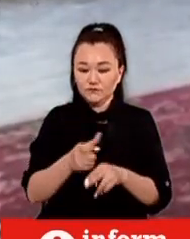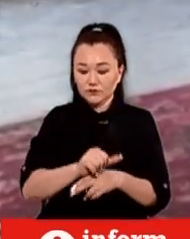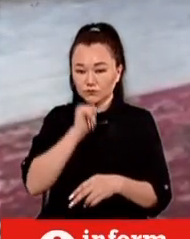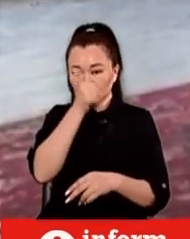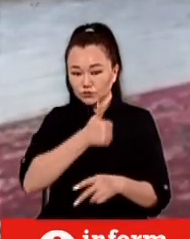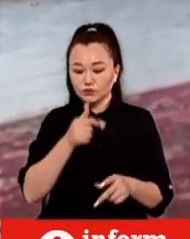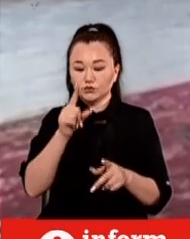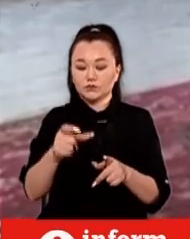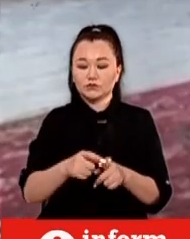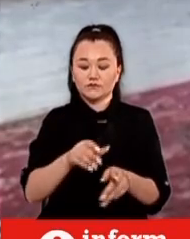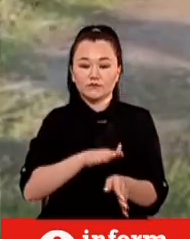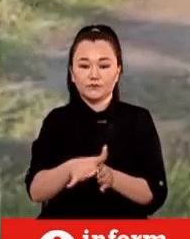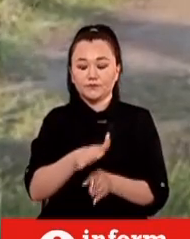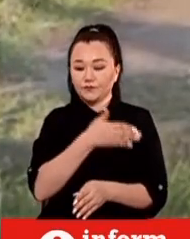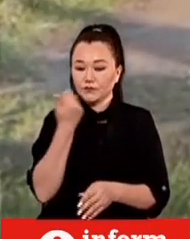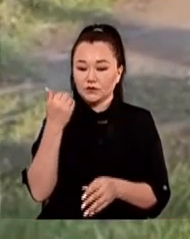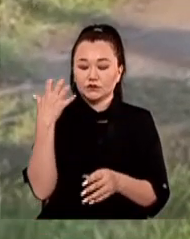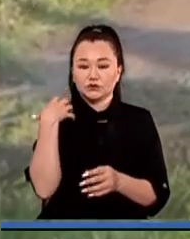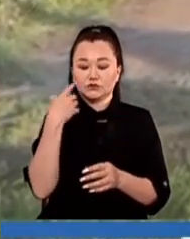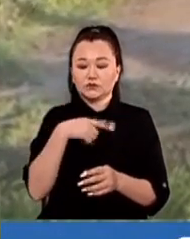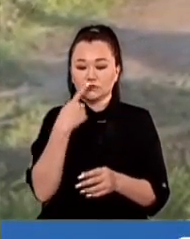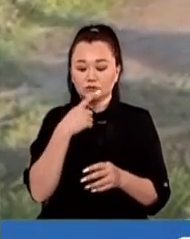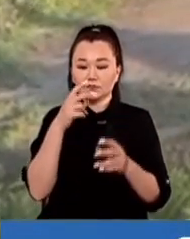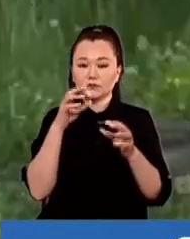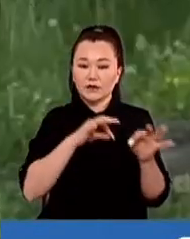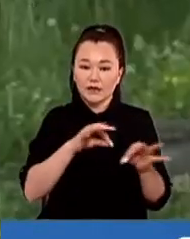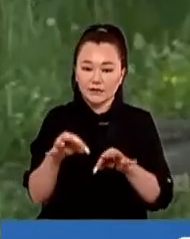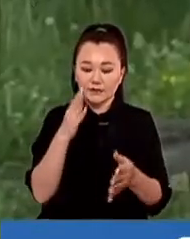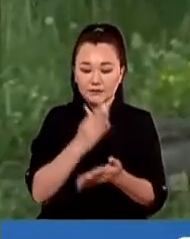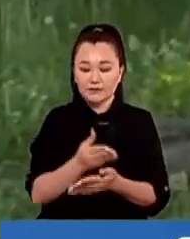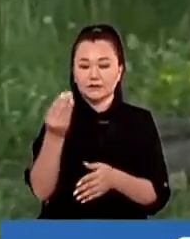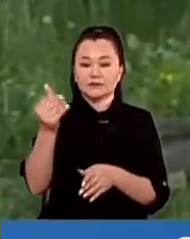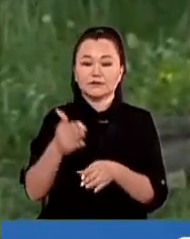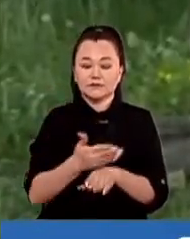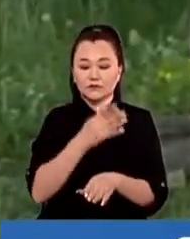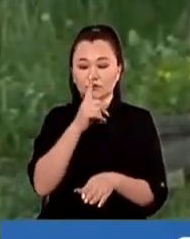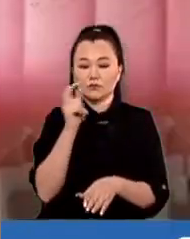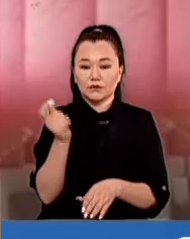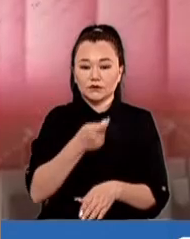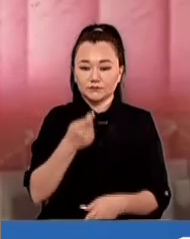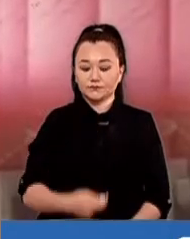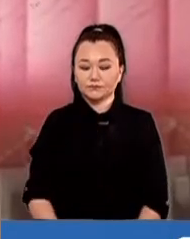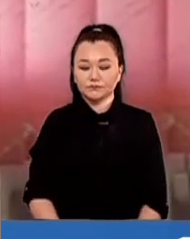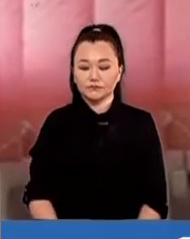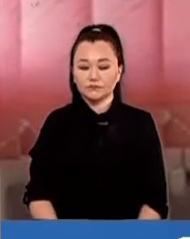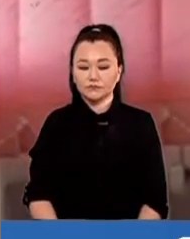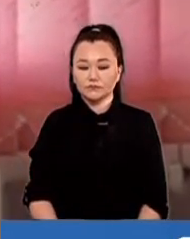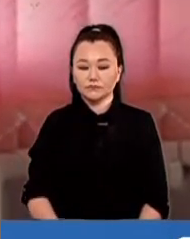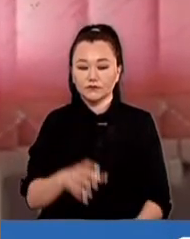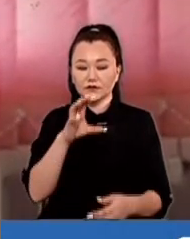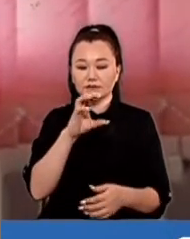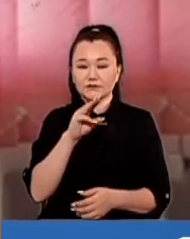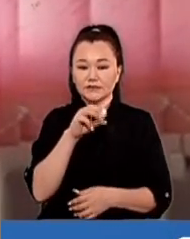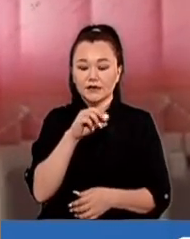Но слово не сдержали. Чиновники говорят, проект есть. Деньги выделены, но мало. По селу Степному